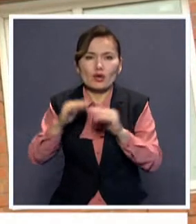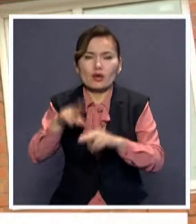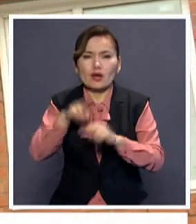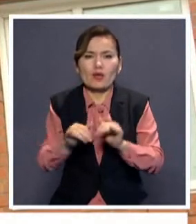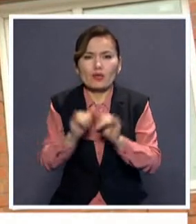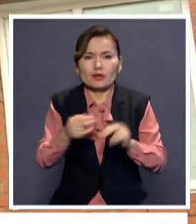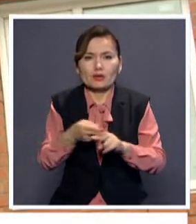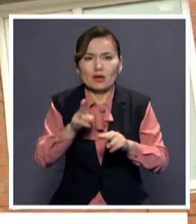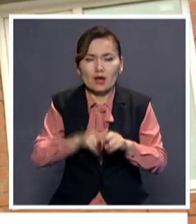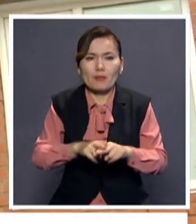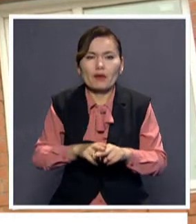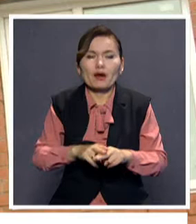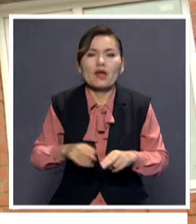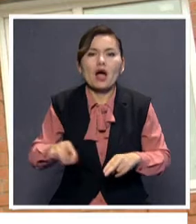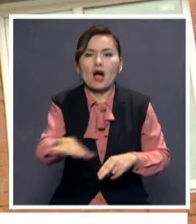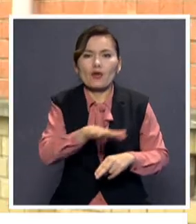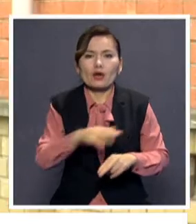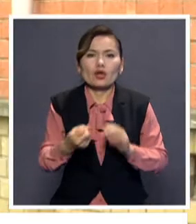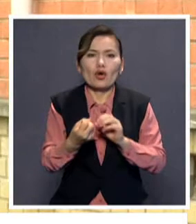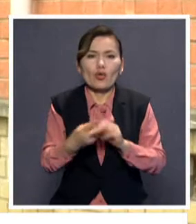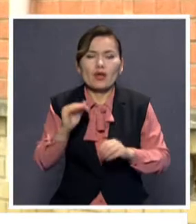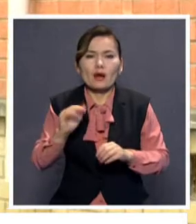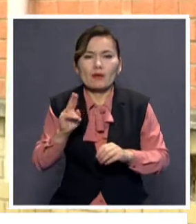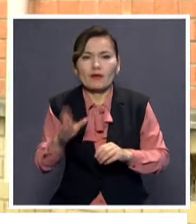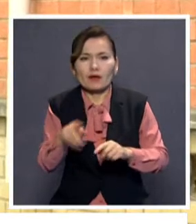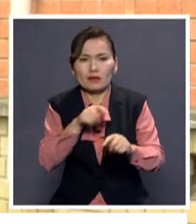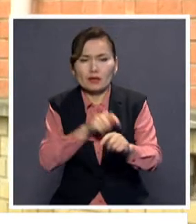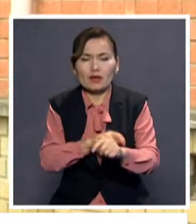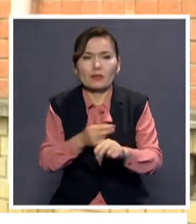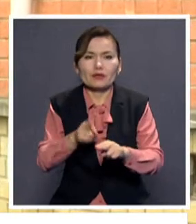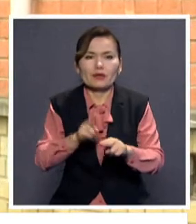және Қонай шағын аудандарында 12 мың пәтер және